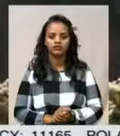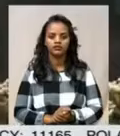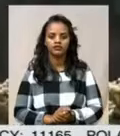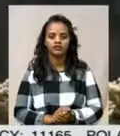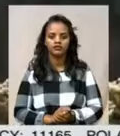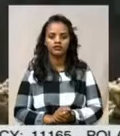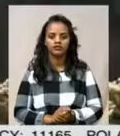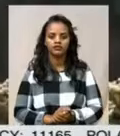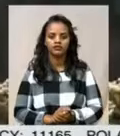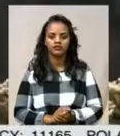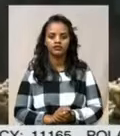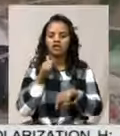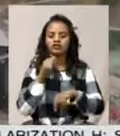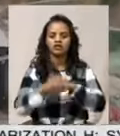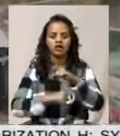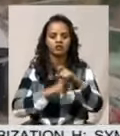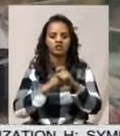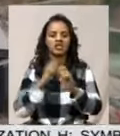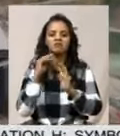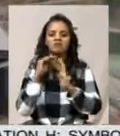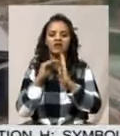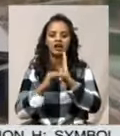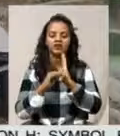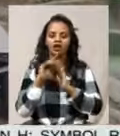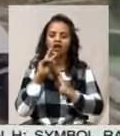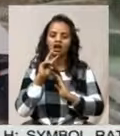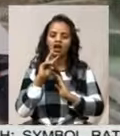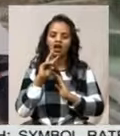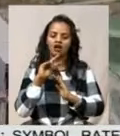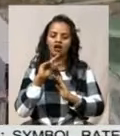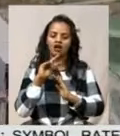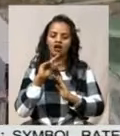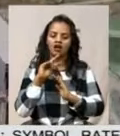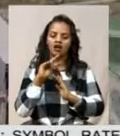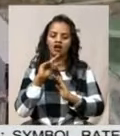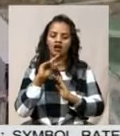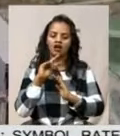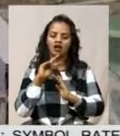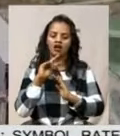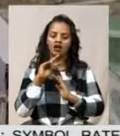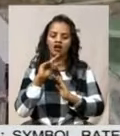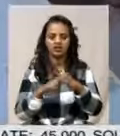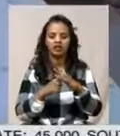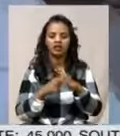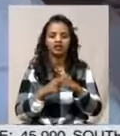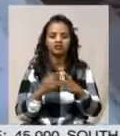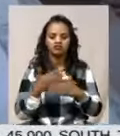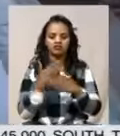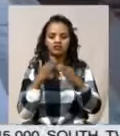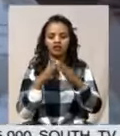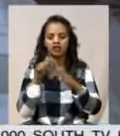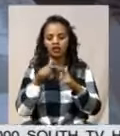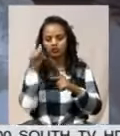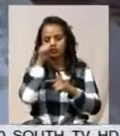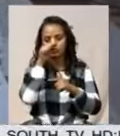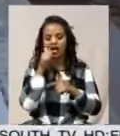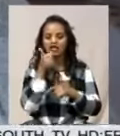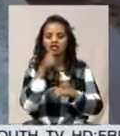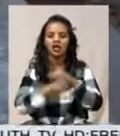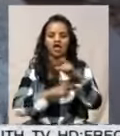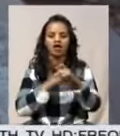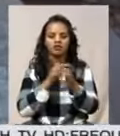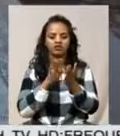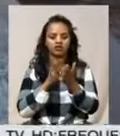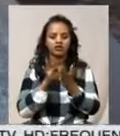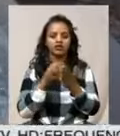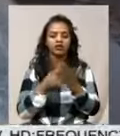ልክ የዛሬ 10 አመት መጋቢት 4 ቀን 2003 ዓመተ ምህረት ግንባታው የተጀመረው ታላቁ የኢትዮጵያ ዳሴ ግድብ 10 አመታትን